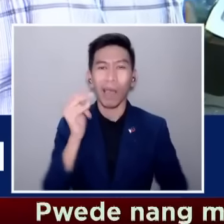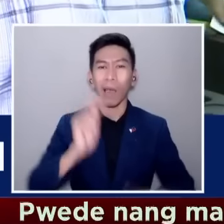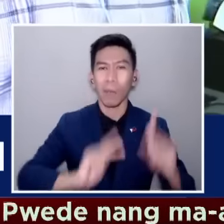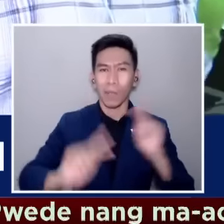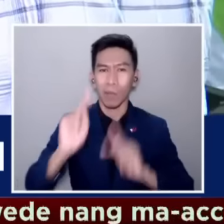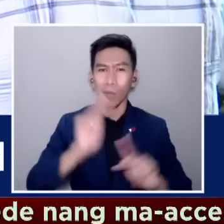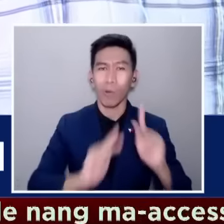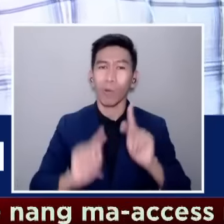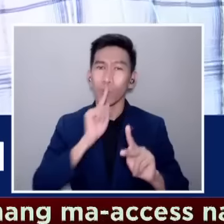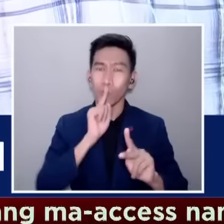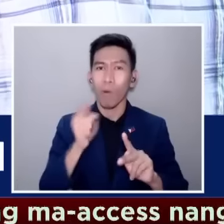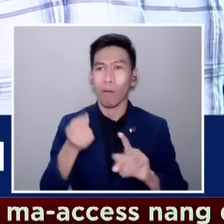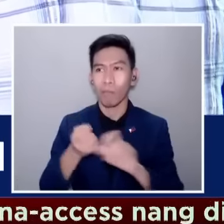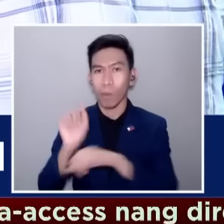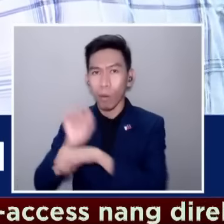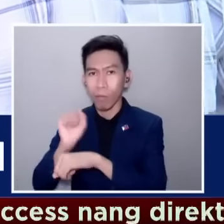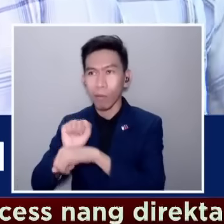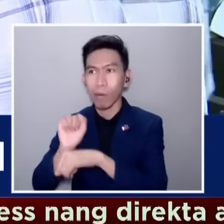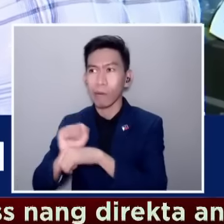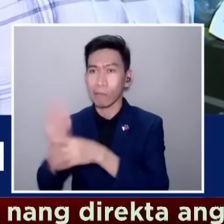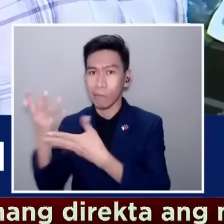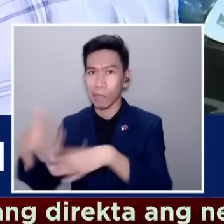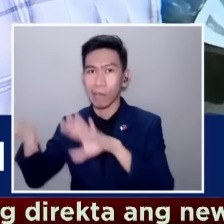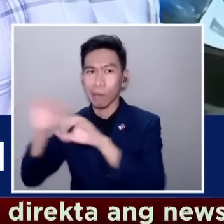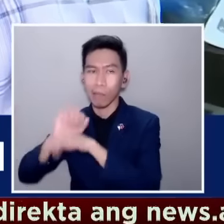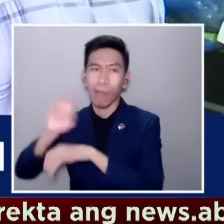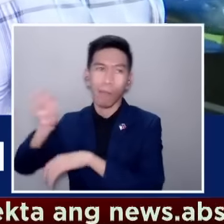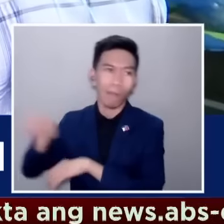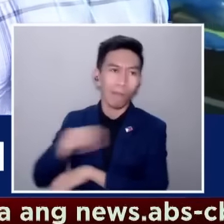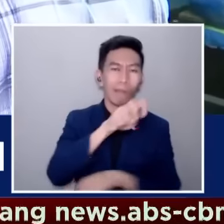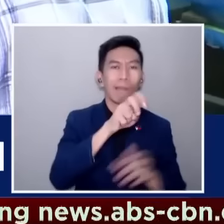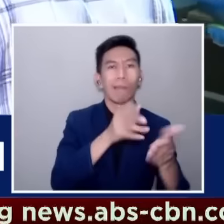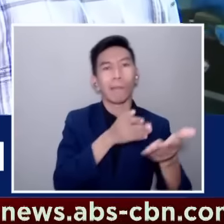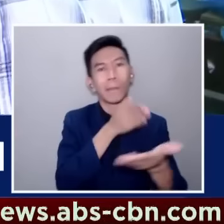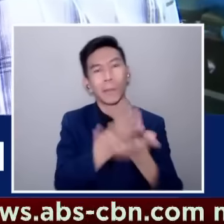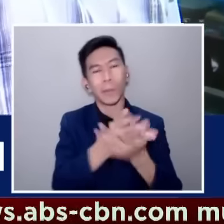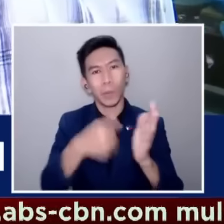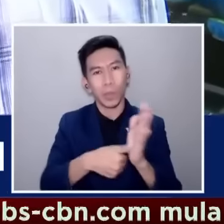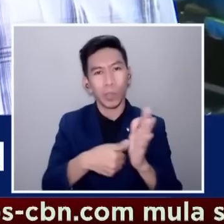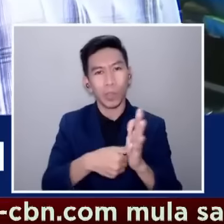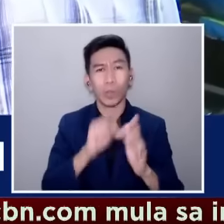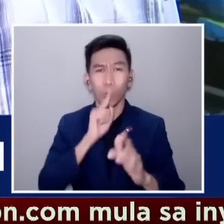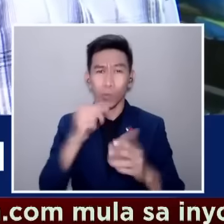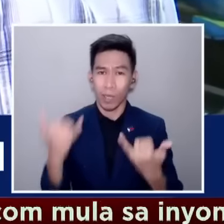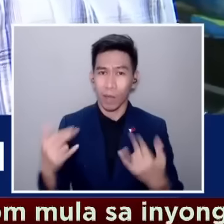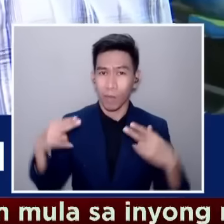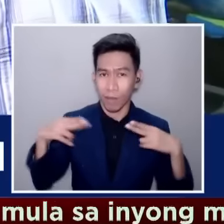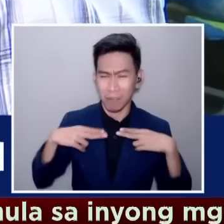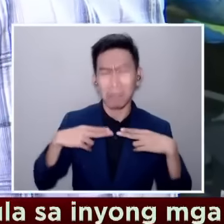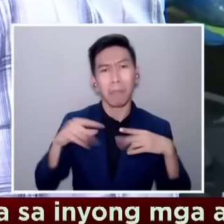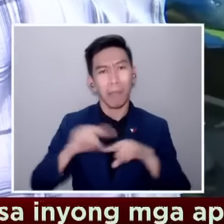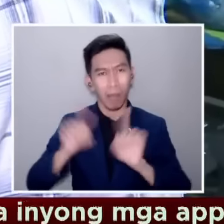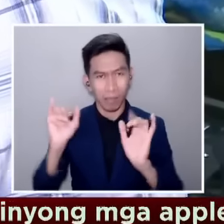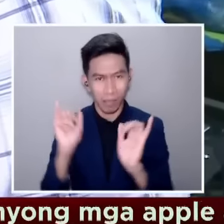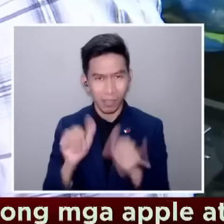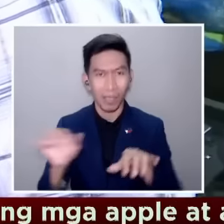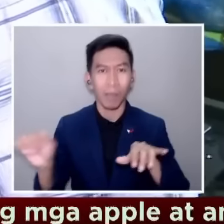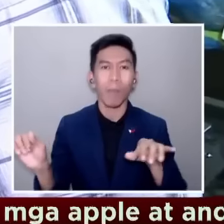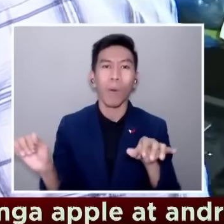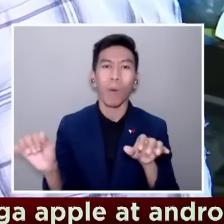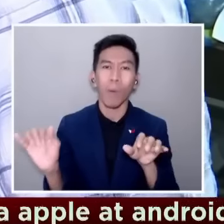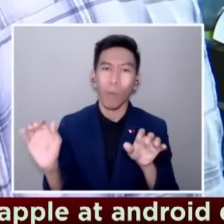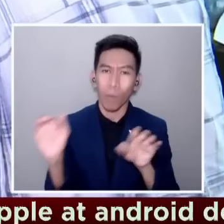galing pa sa trabaho kahit na dapat ay bakasyon ngayon. At the same time, yung iba naman ay madami pang inasikaso sa kanilang mga bahay. Kaya po humahabol